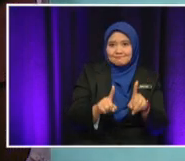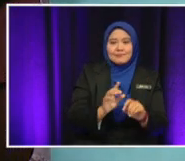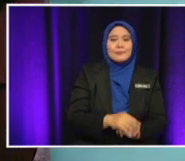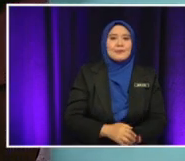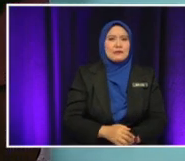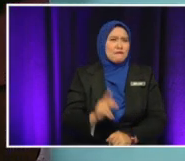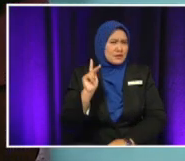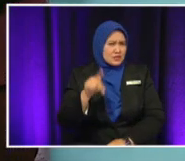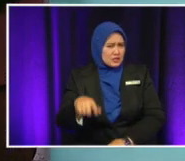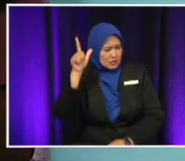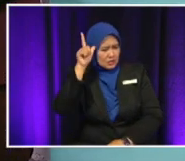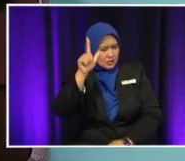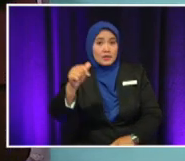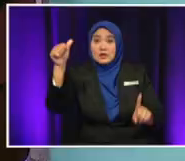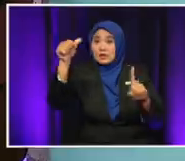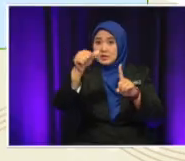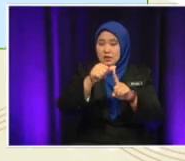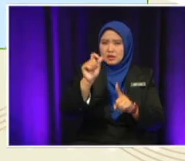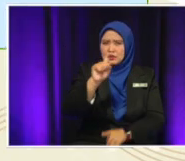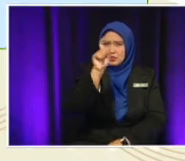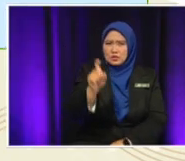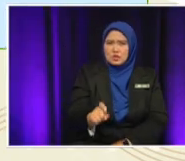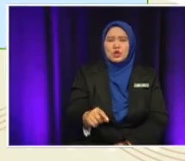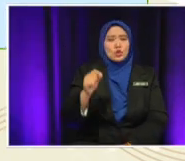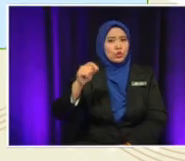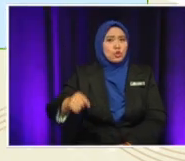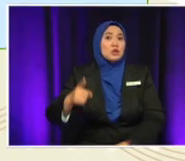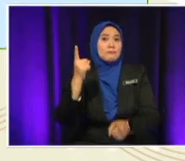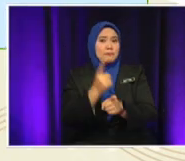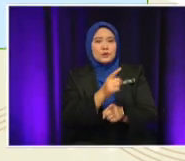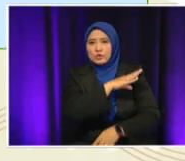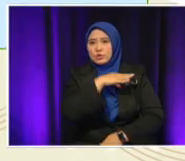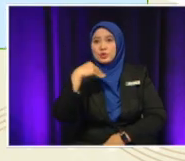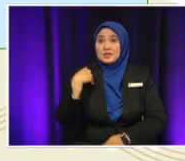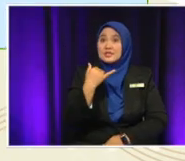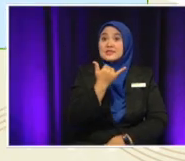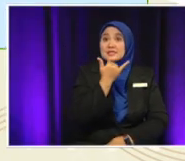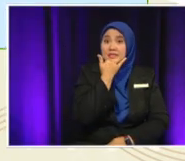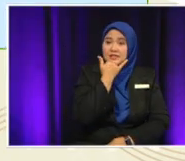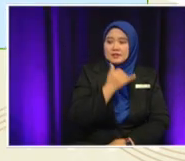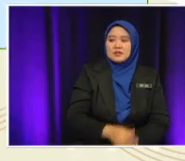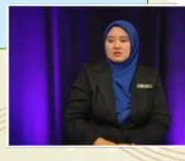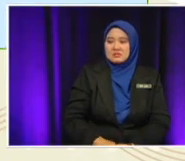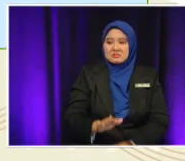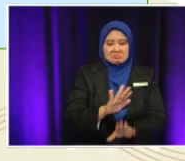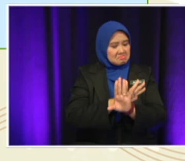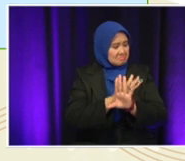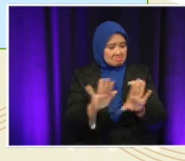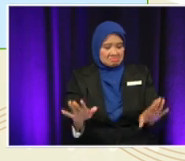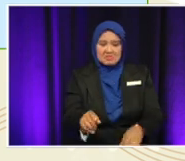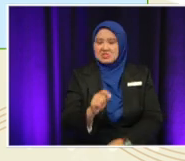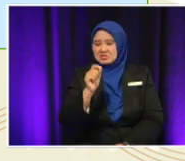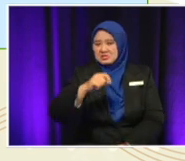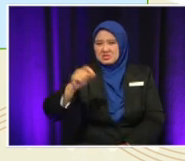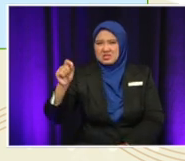lihat kepada Tuliskan betul dan salah jangan tanda cantik